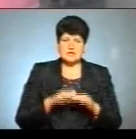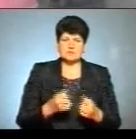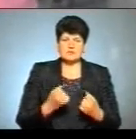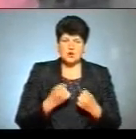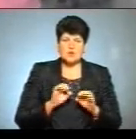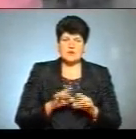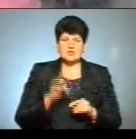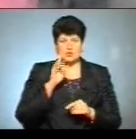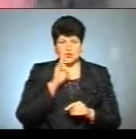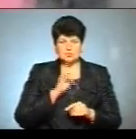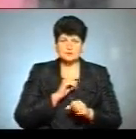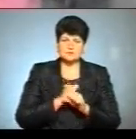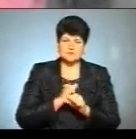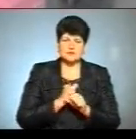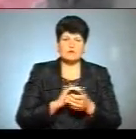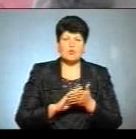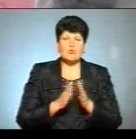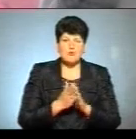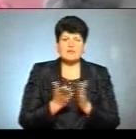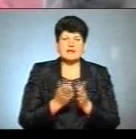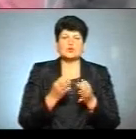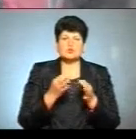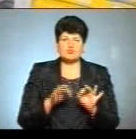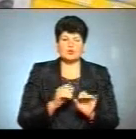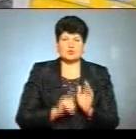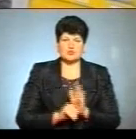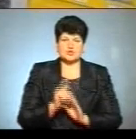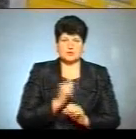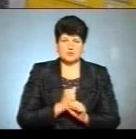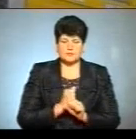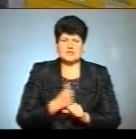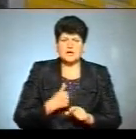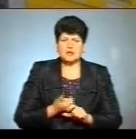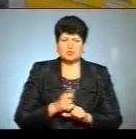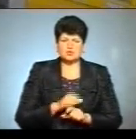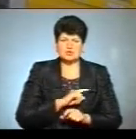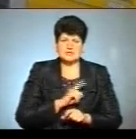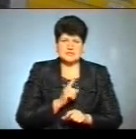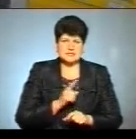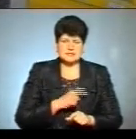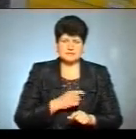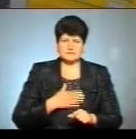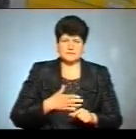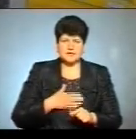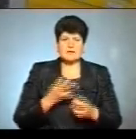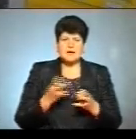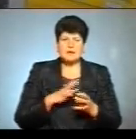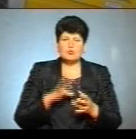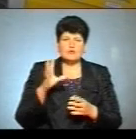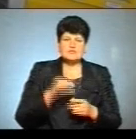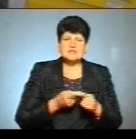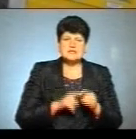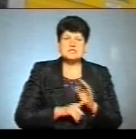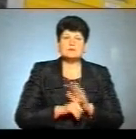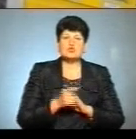чи зручно працювати в умовах, за яких їм дозволили розпочати роботу. Не дуже сильно, але хай би було спочатку цього всього. Цього всього хай би